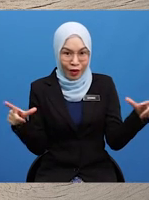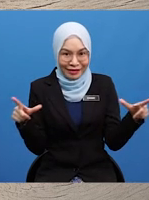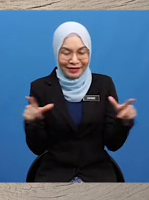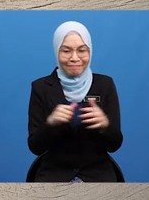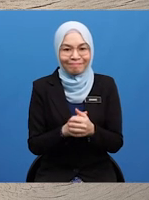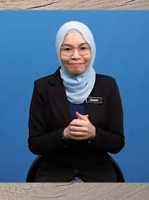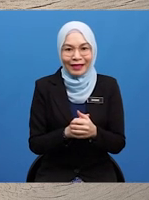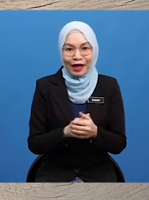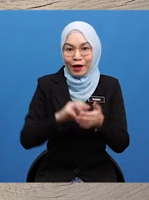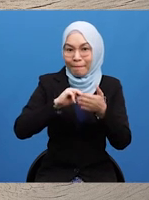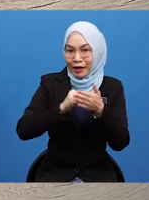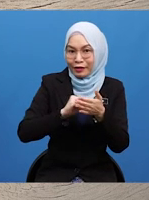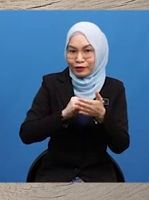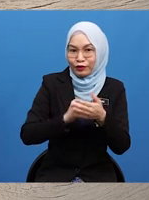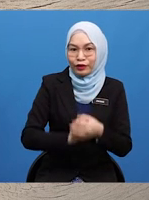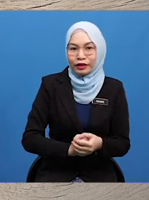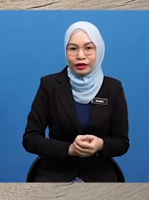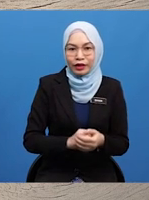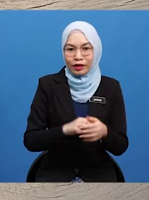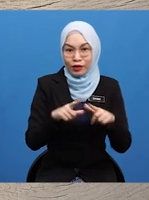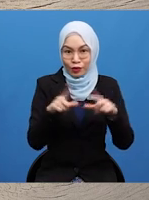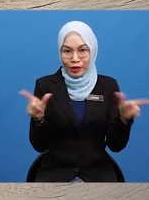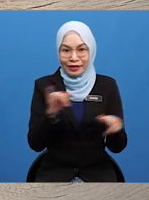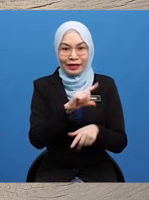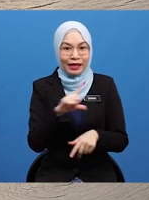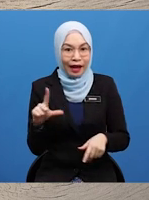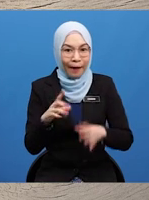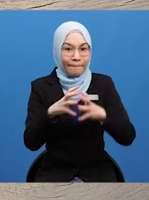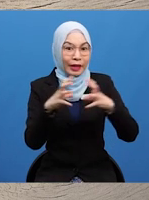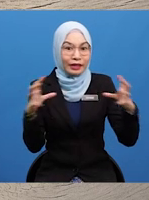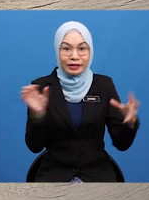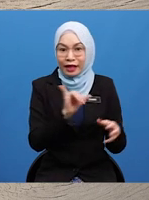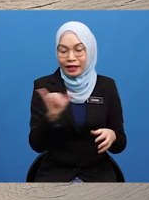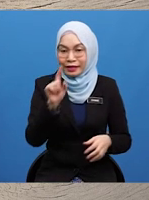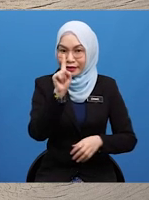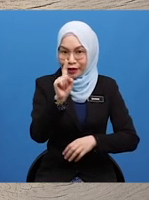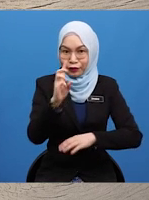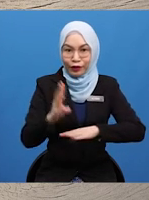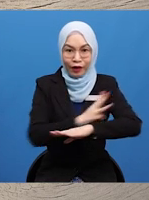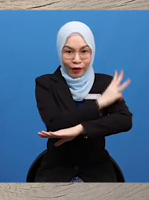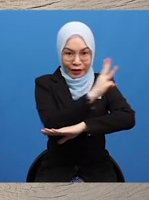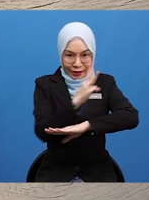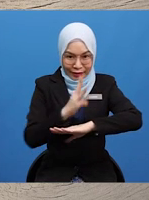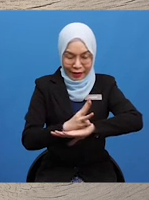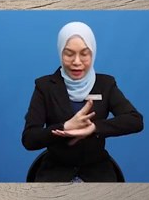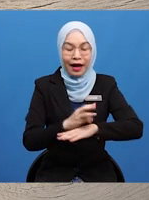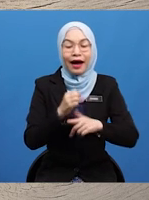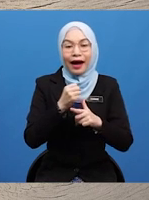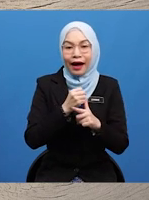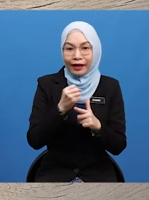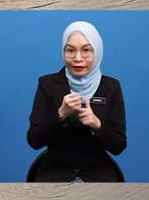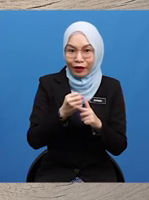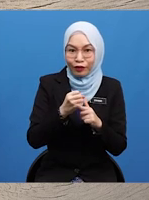luas ialah besarnya sesuatu kawasan atau saiz sesuatu